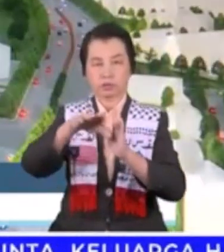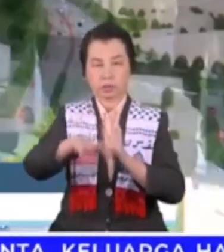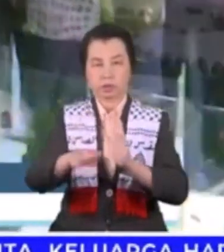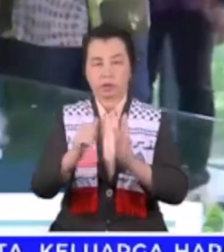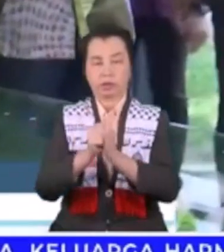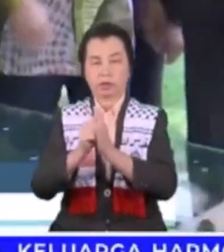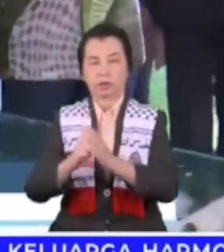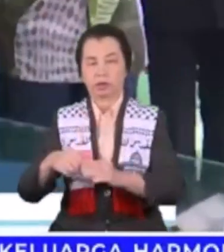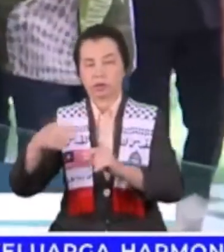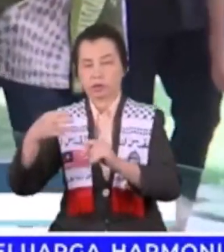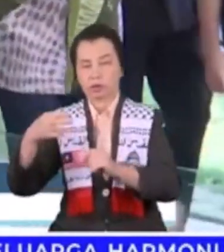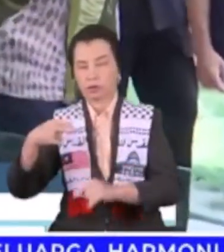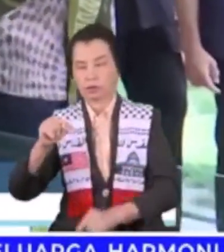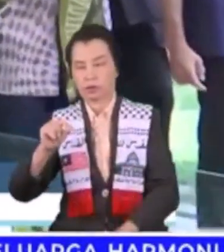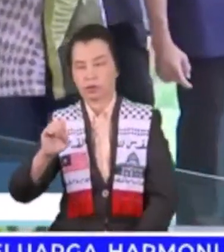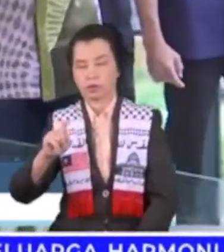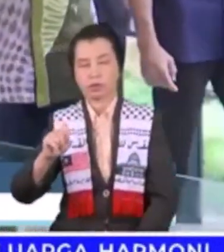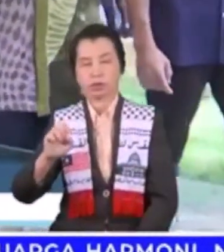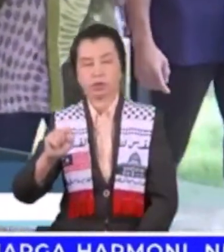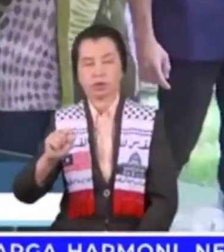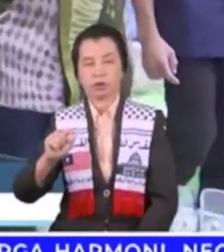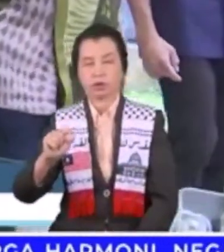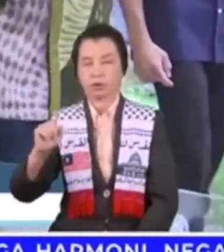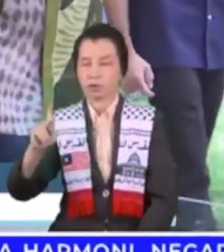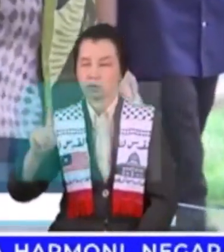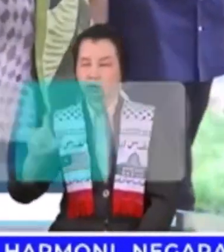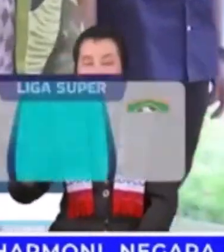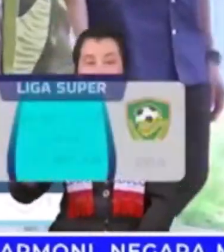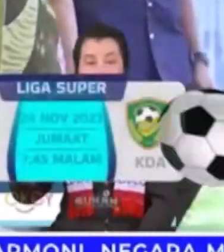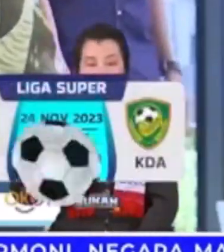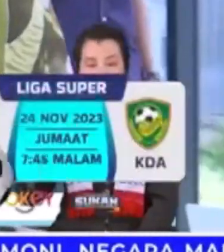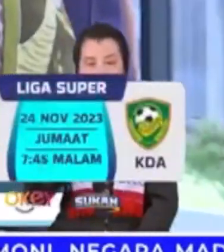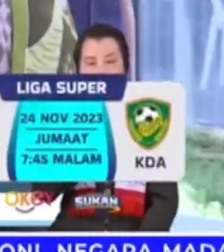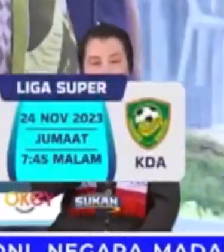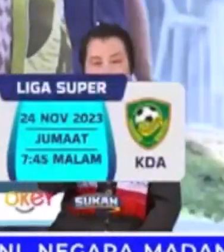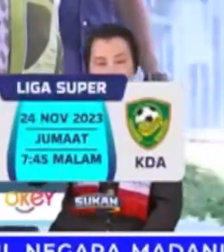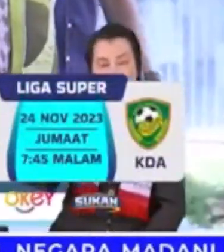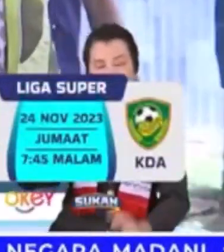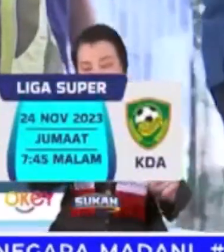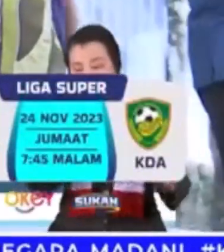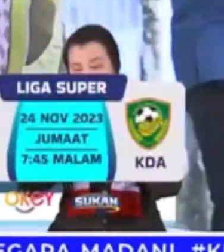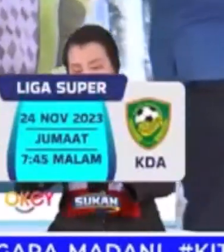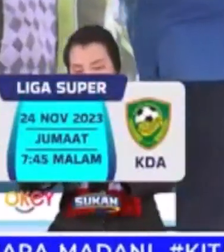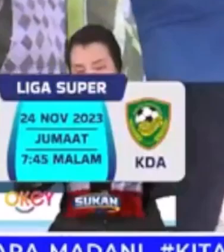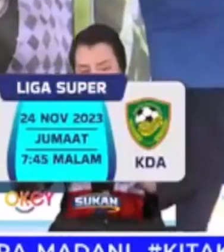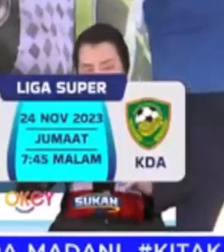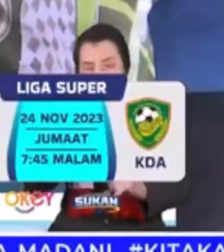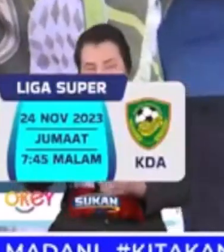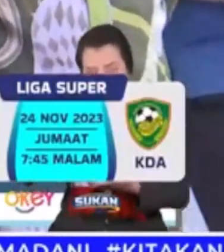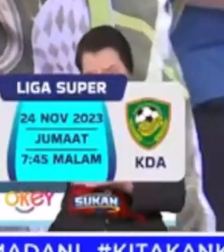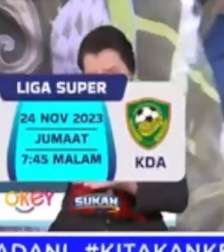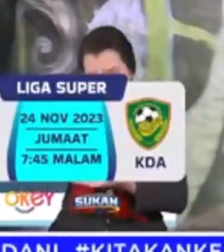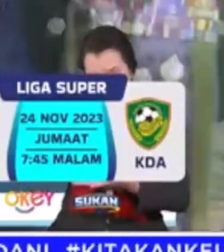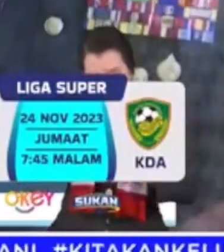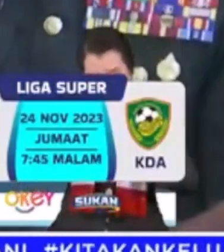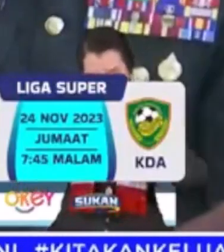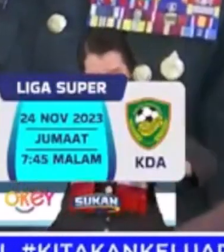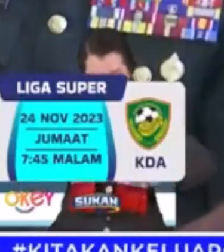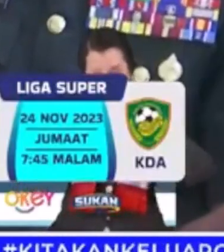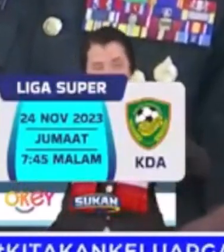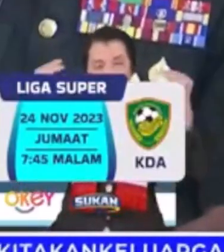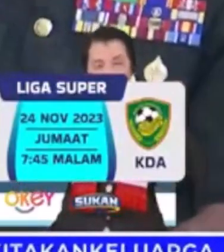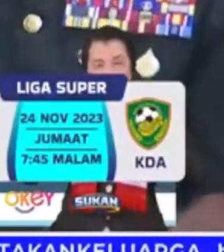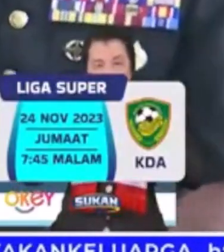kem Genting Klang Setapak Kuala Lumpur Al suultan Abdullah turut berkenan melawat tapak galeri dan menurunkan tandatangan di atas plug pada Majlis